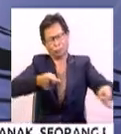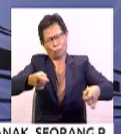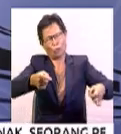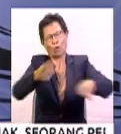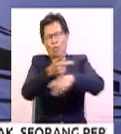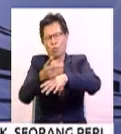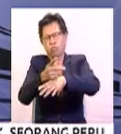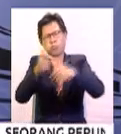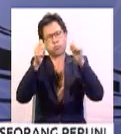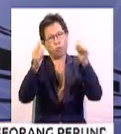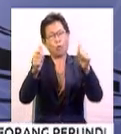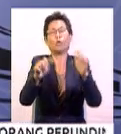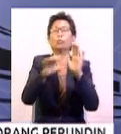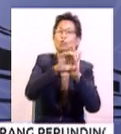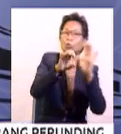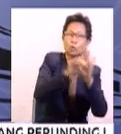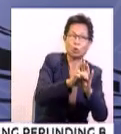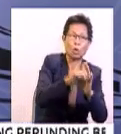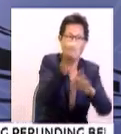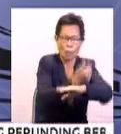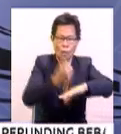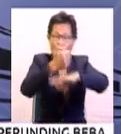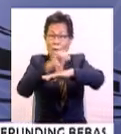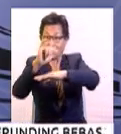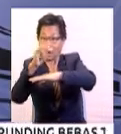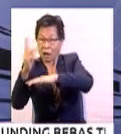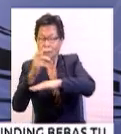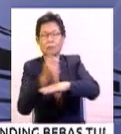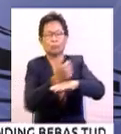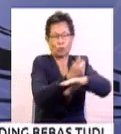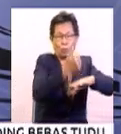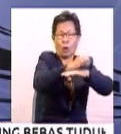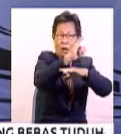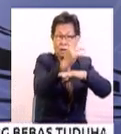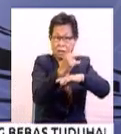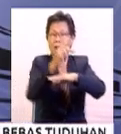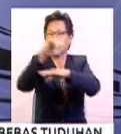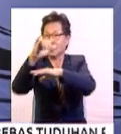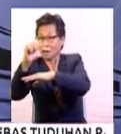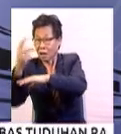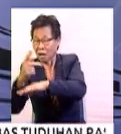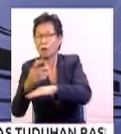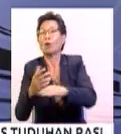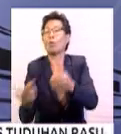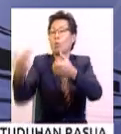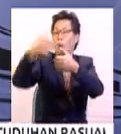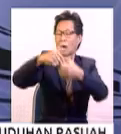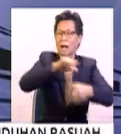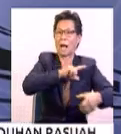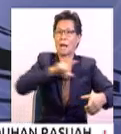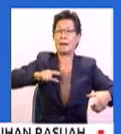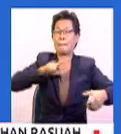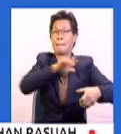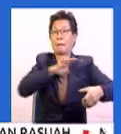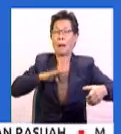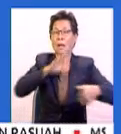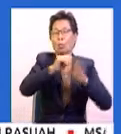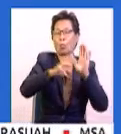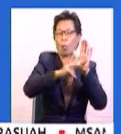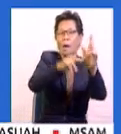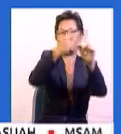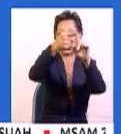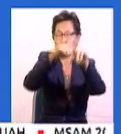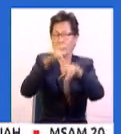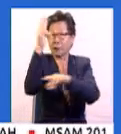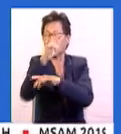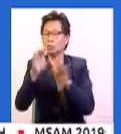baik. Antaranya seperti penubuhan jawatankuasa-jawatankuasa yang dianggotai sendiri oleh ahli lembaga pengarah dan wakil daripada